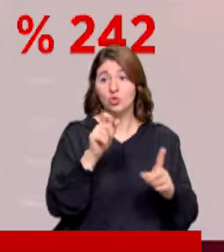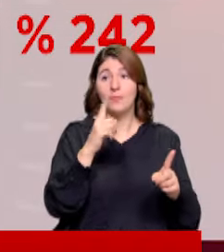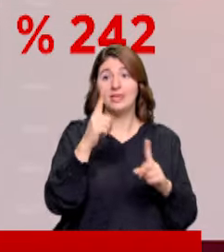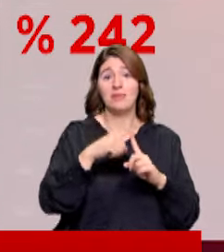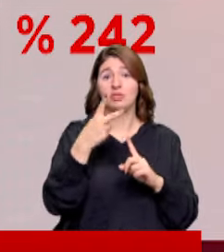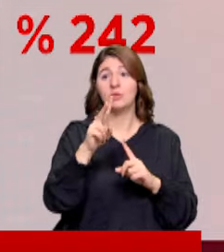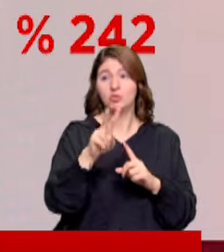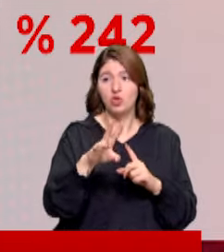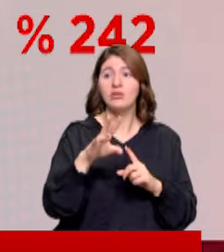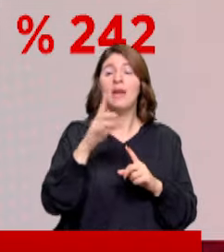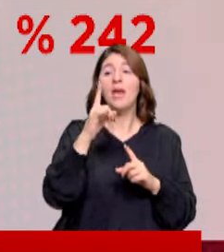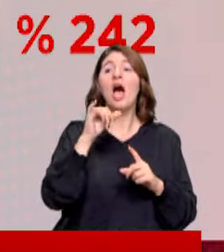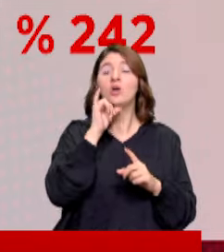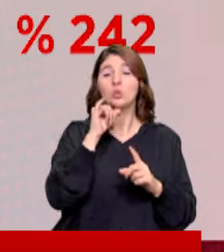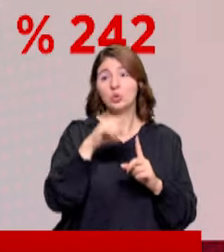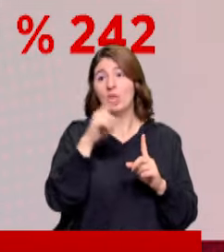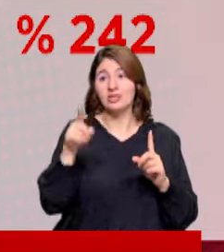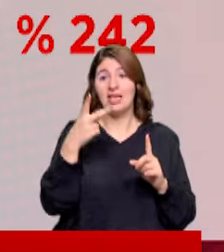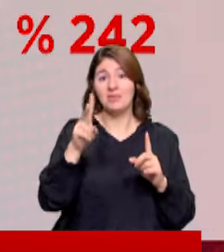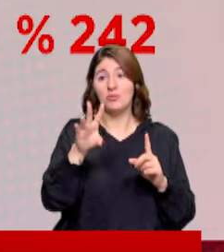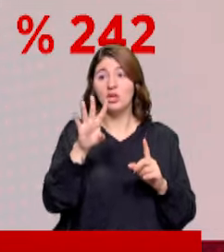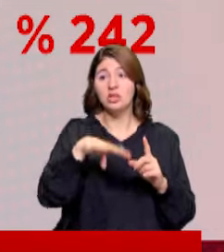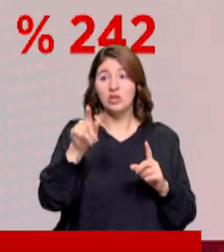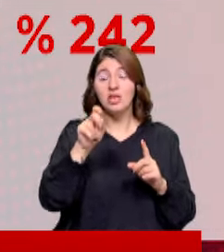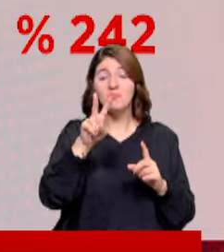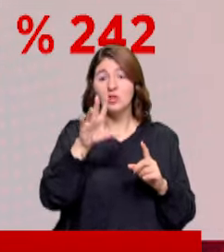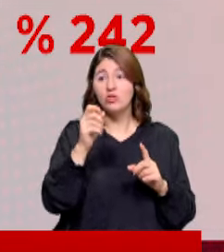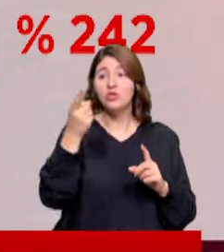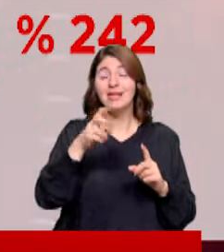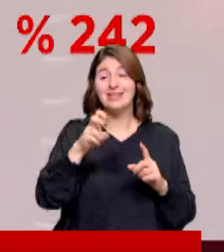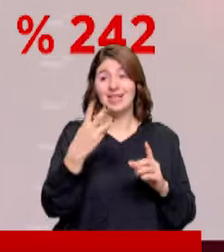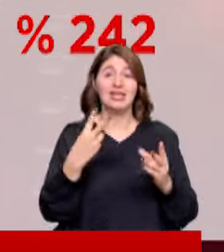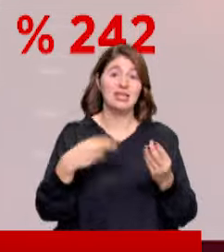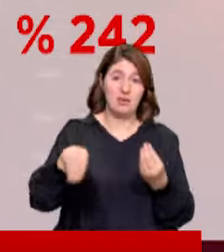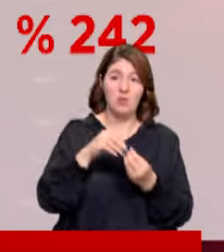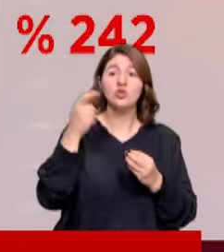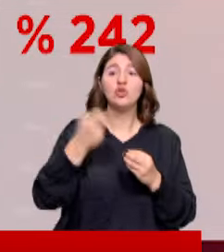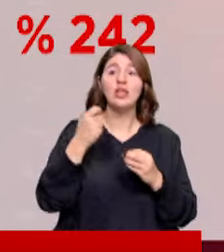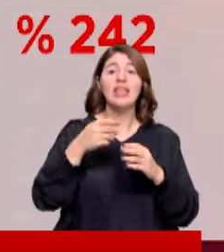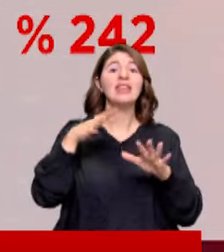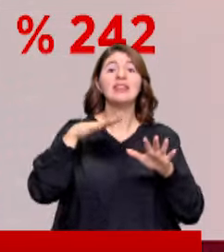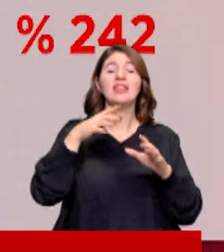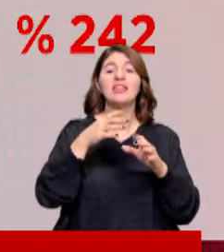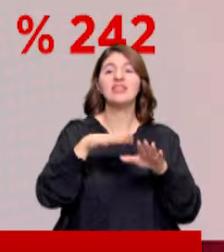1 Ağustos 2024'te 44 lira 25 kuruş oldu. %82 zamlandı. Zorunlu